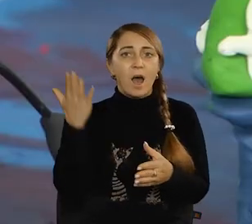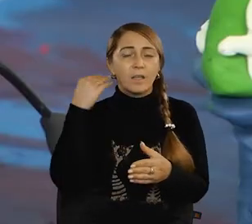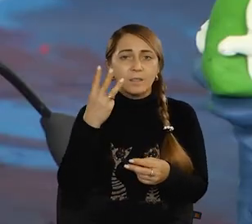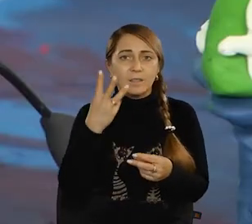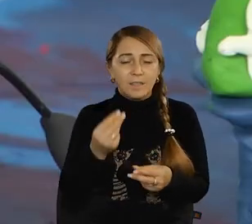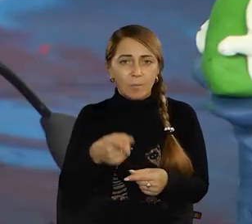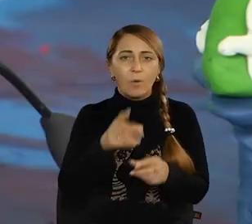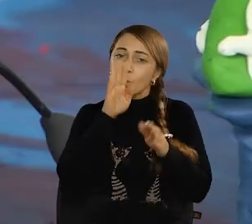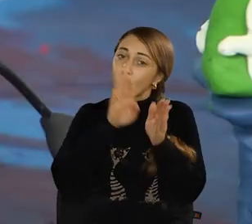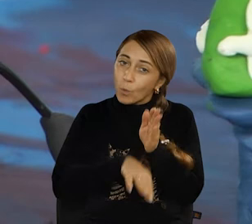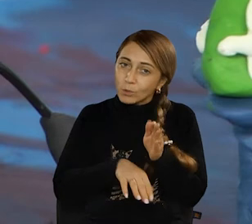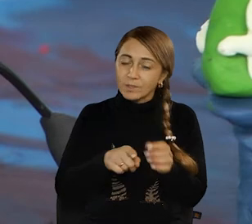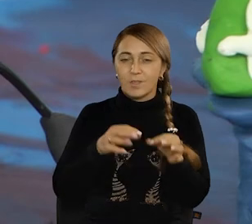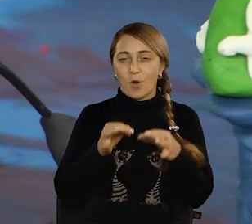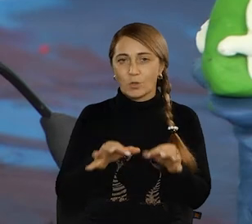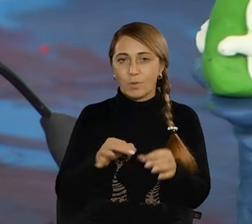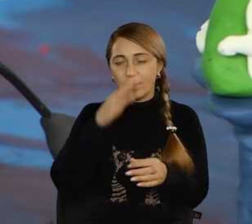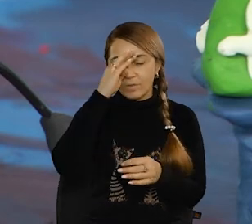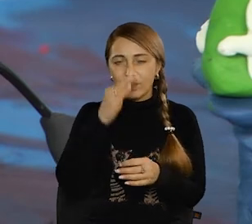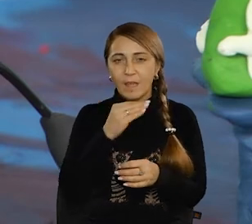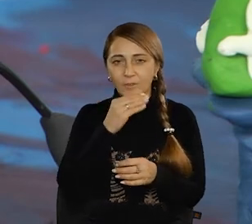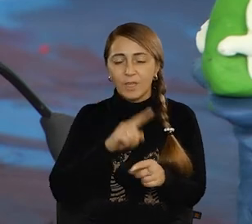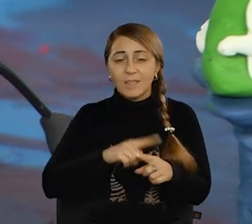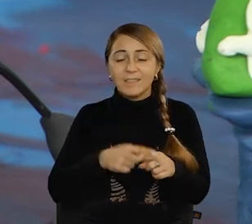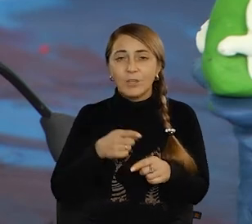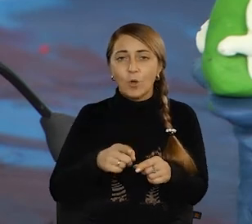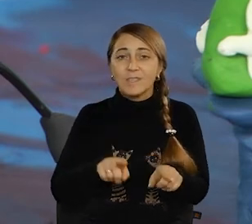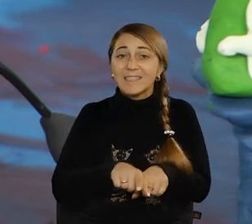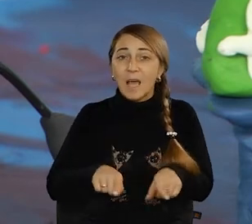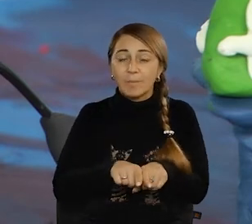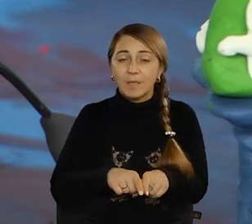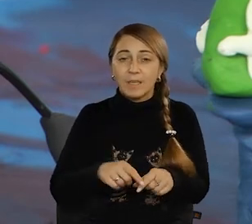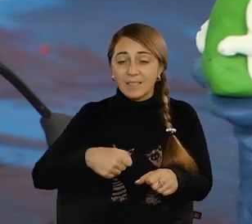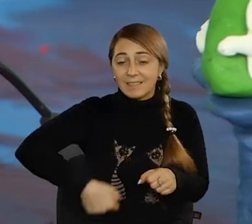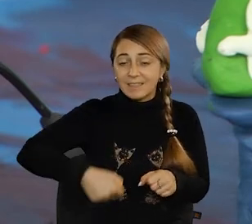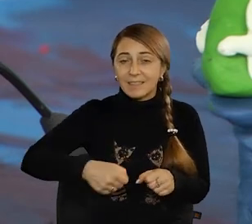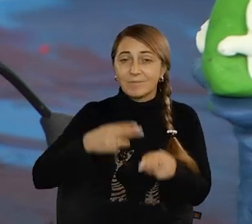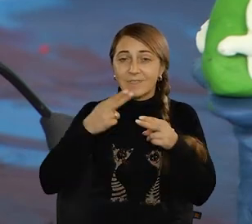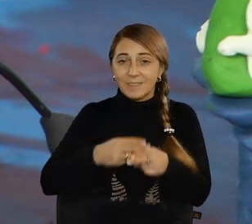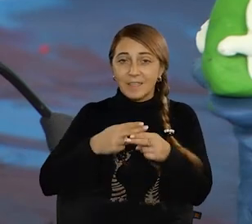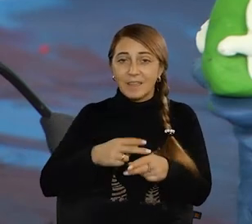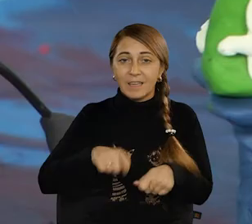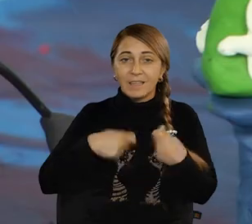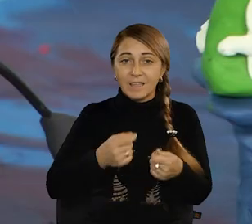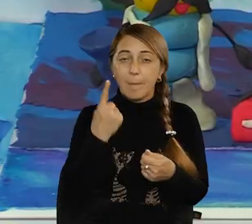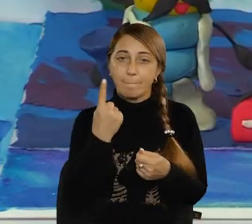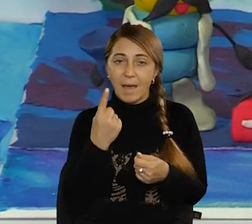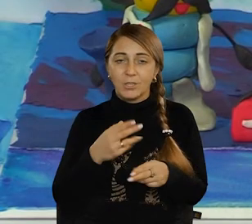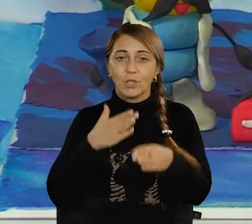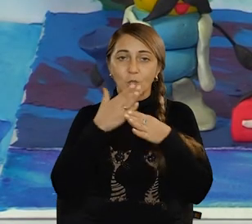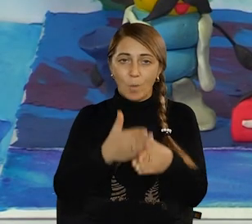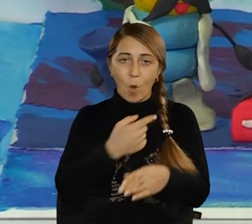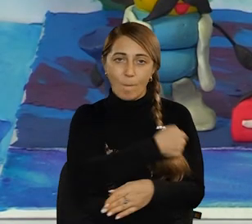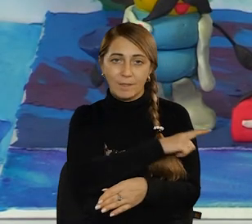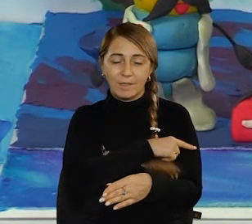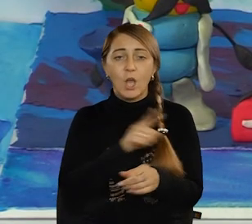тому, продовжував розповідь тато. А це той самий металевий ящик для надання першої медичної допомоги.